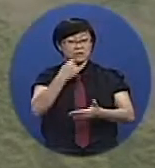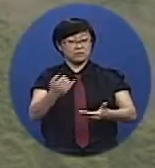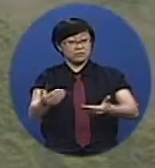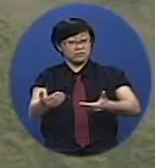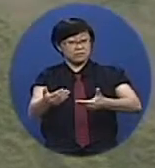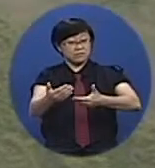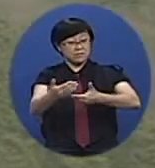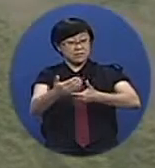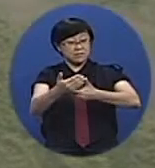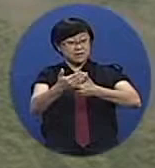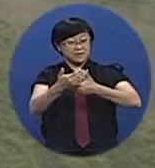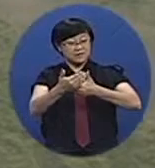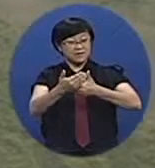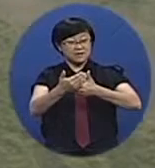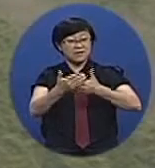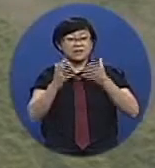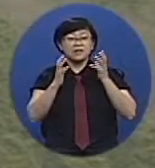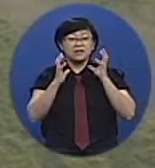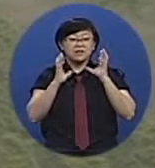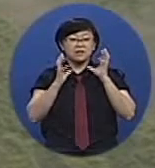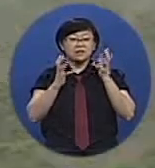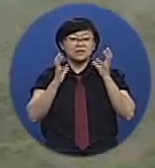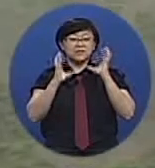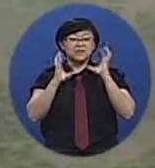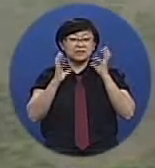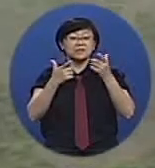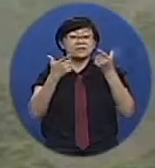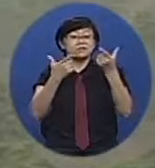엄마 품에 안긴